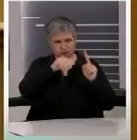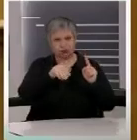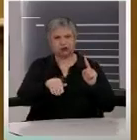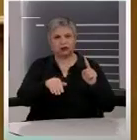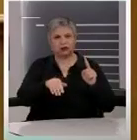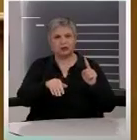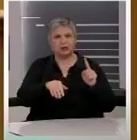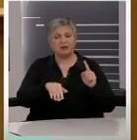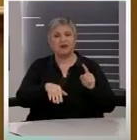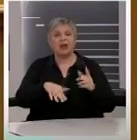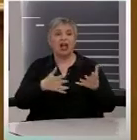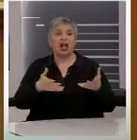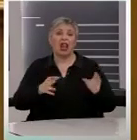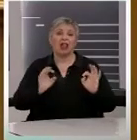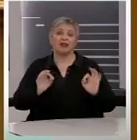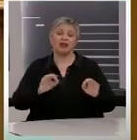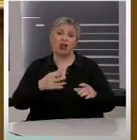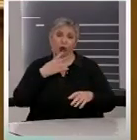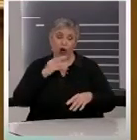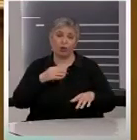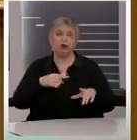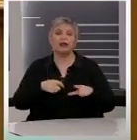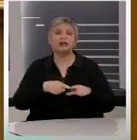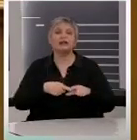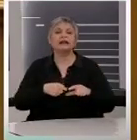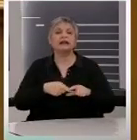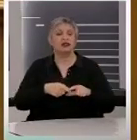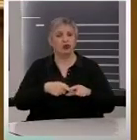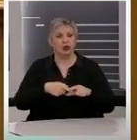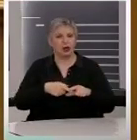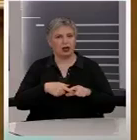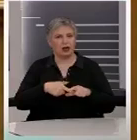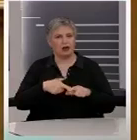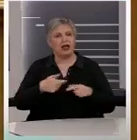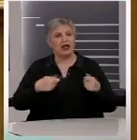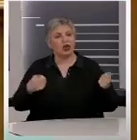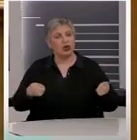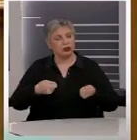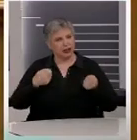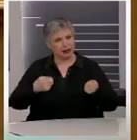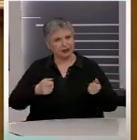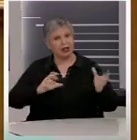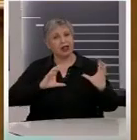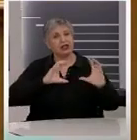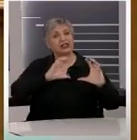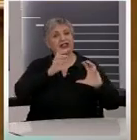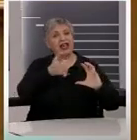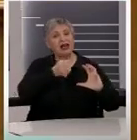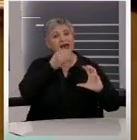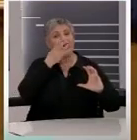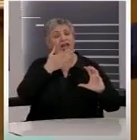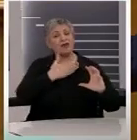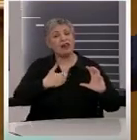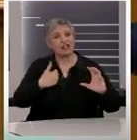όμως, επειδή είναι Χριστούγεννα, έκανα και κατά το Sky Ευαγγέλιο του δίκτυ, που έχουμε